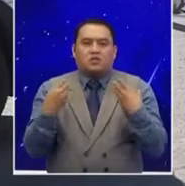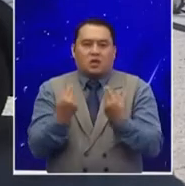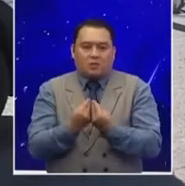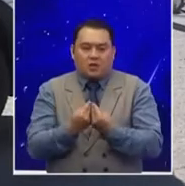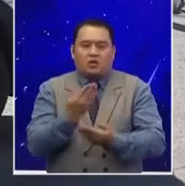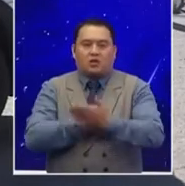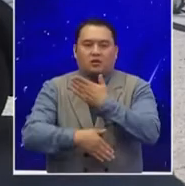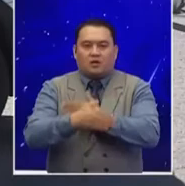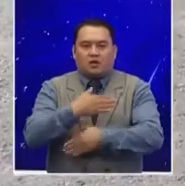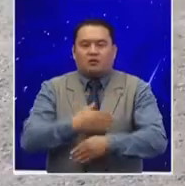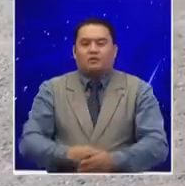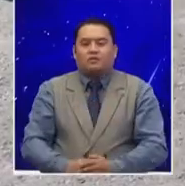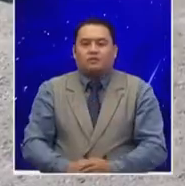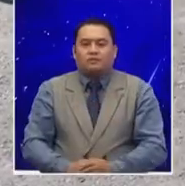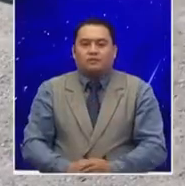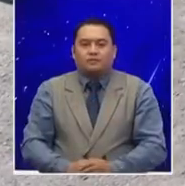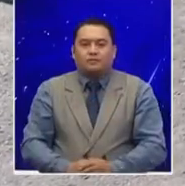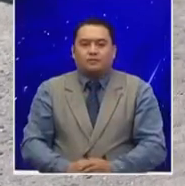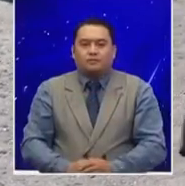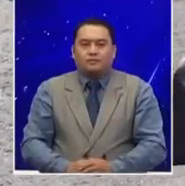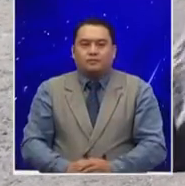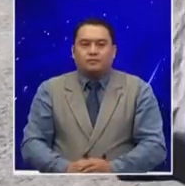семьи, труженики тыла и инвалиды.